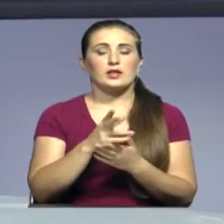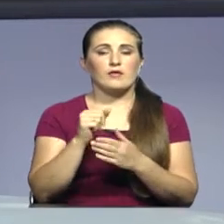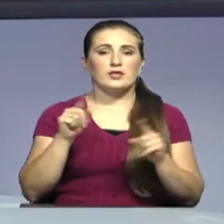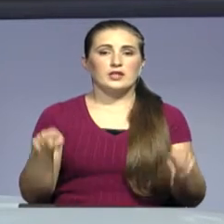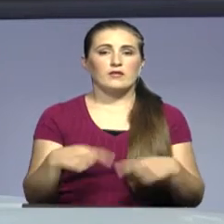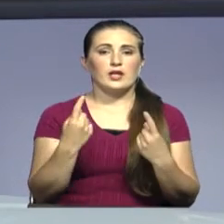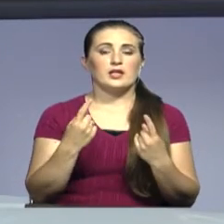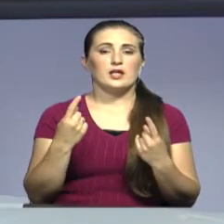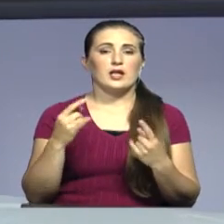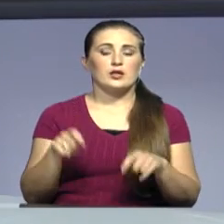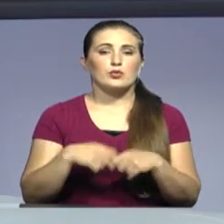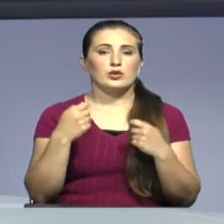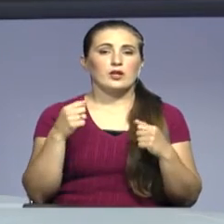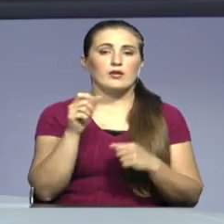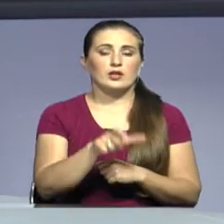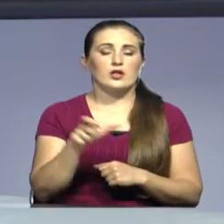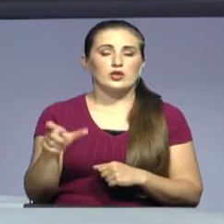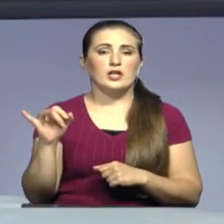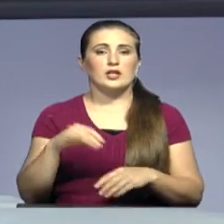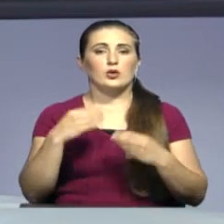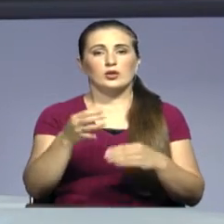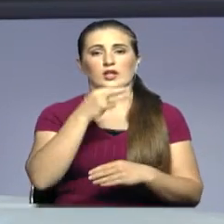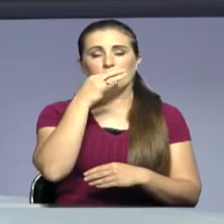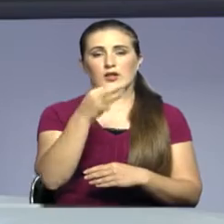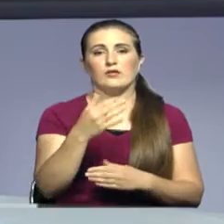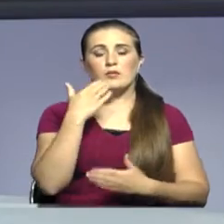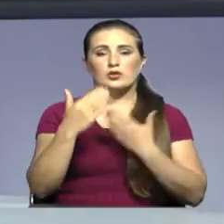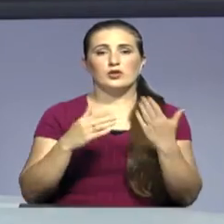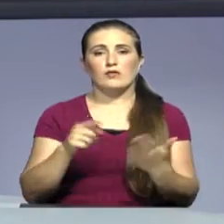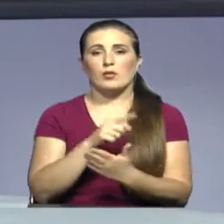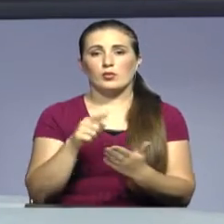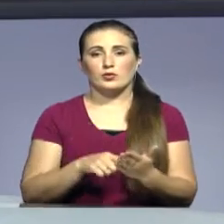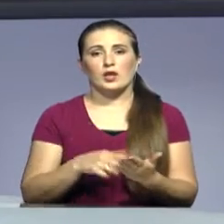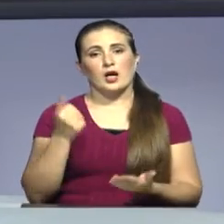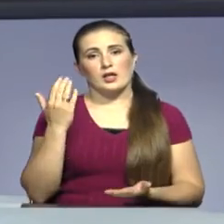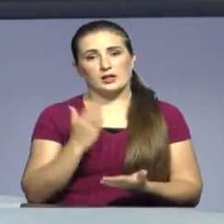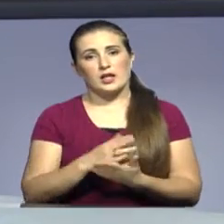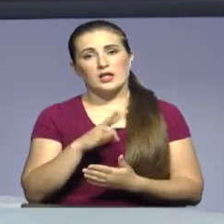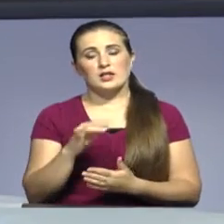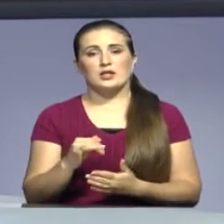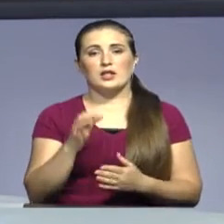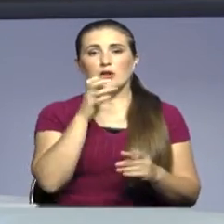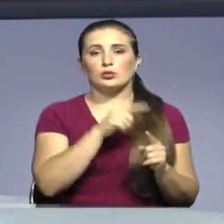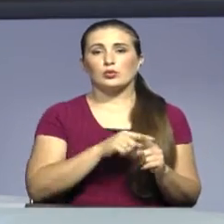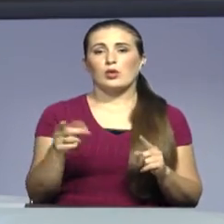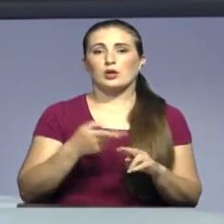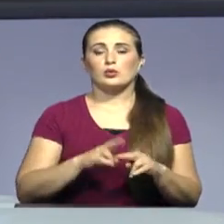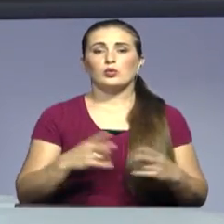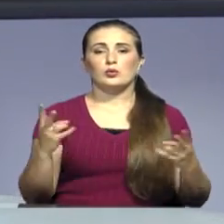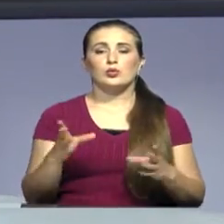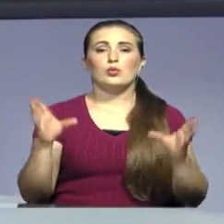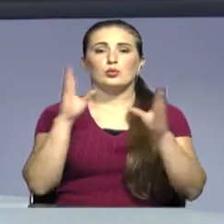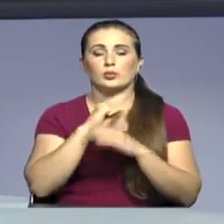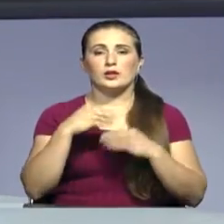интересов граждан, дают ответ по существу поставленных в обращении вопросов. А есть ли срок какой-то, за который нужно успеть дать